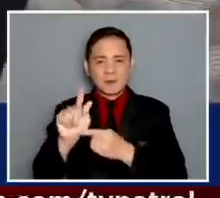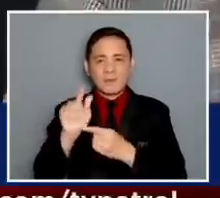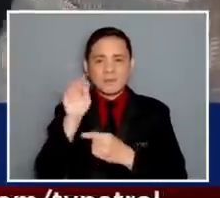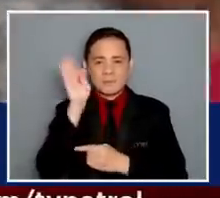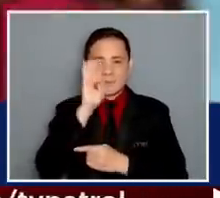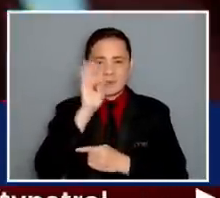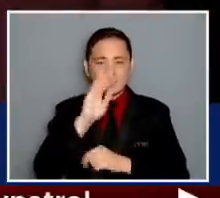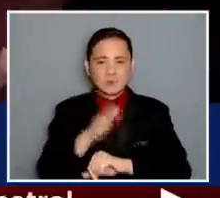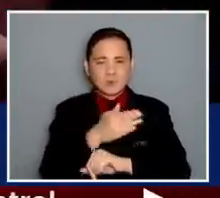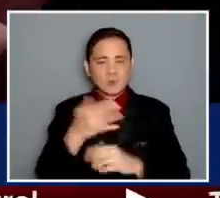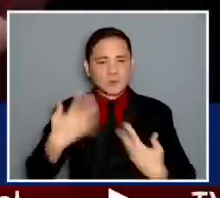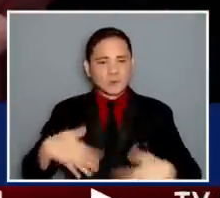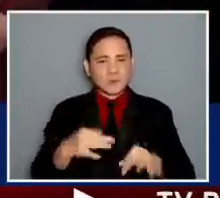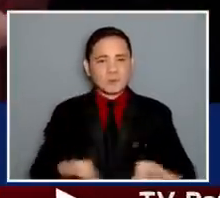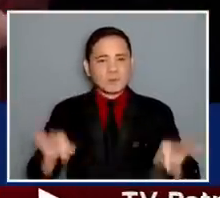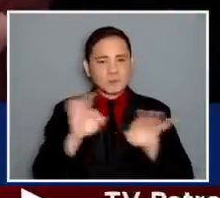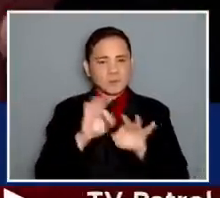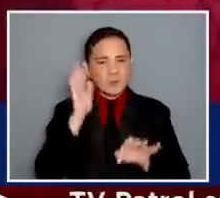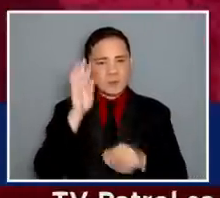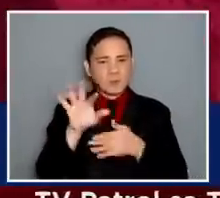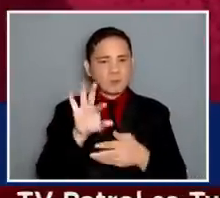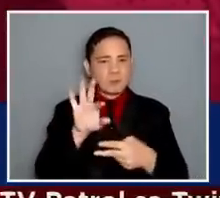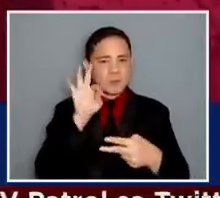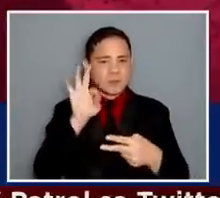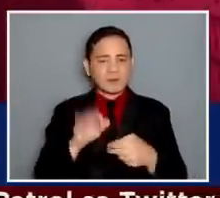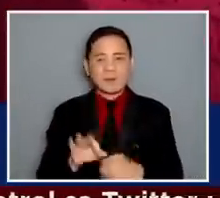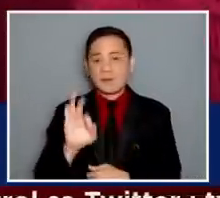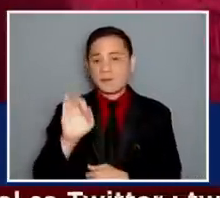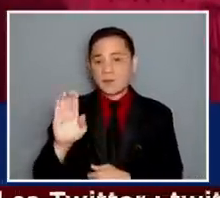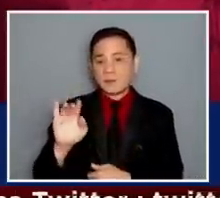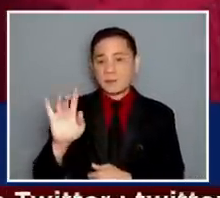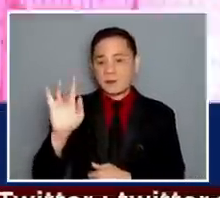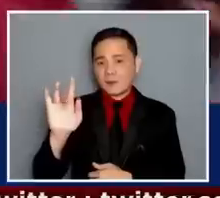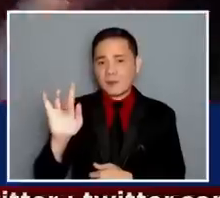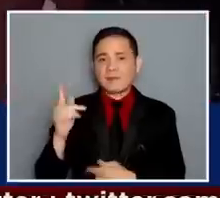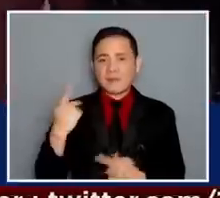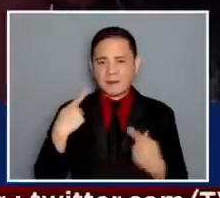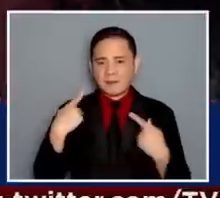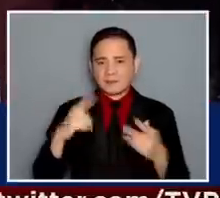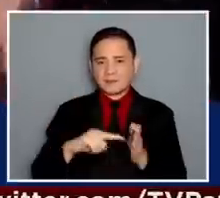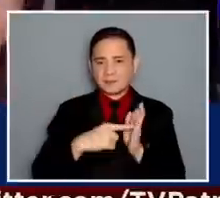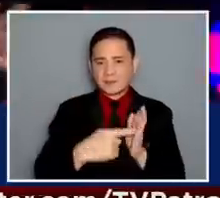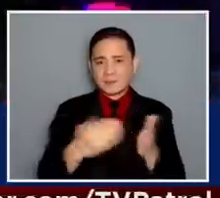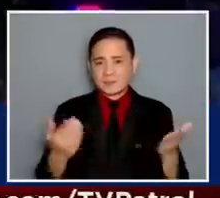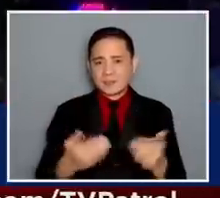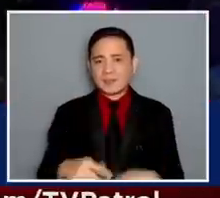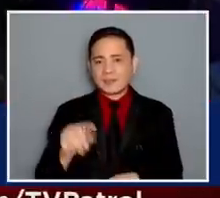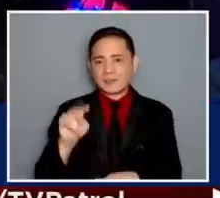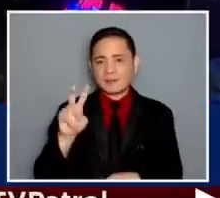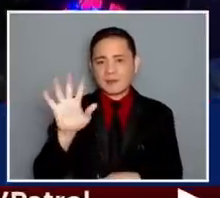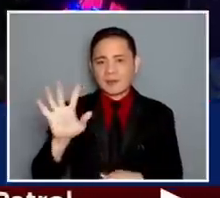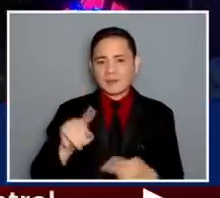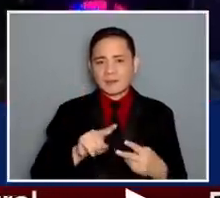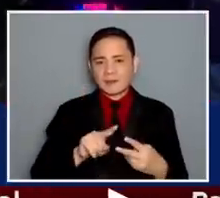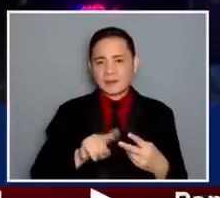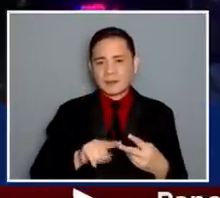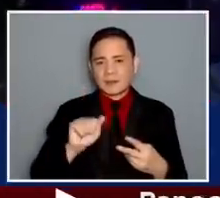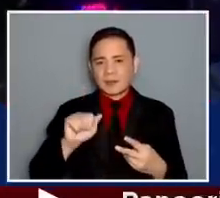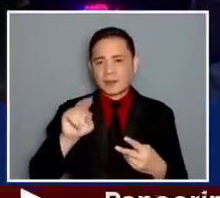ang The Voice Kids Season 5 sa February 25 sa kapamilya platforms TV5, A2Z at